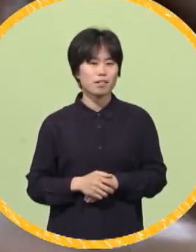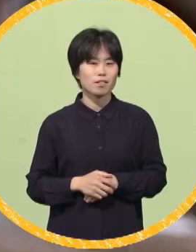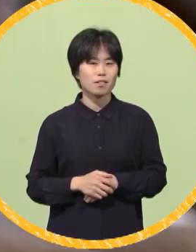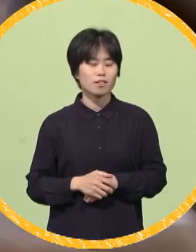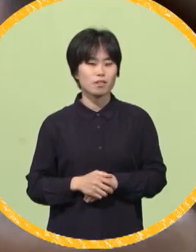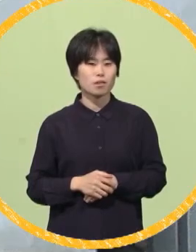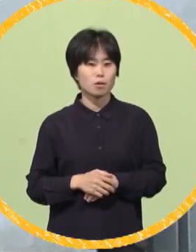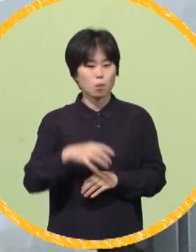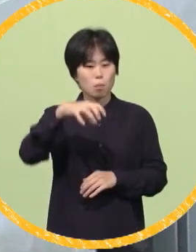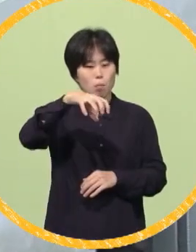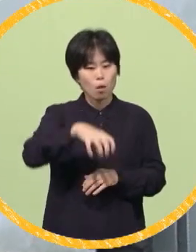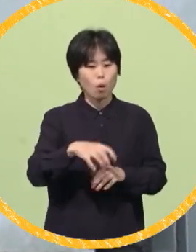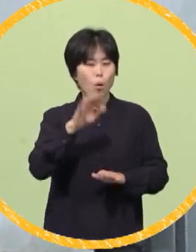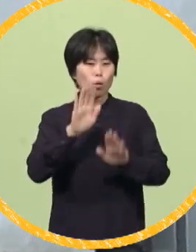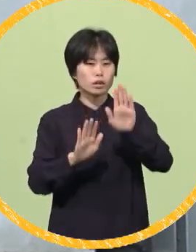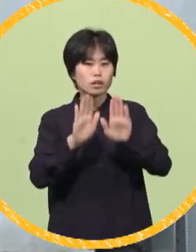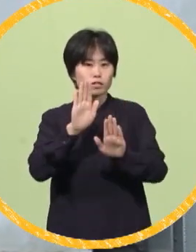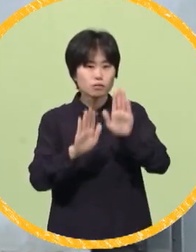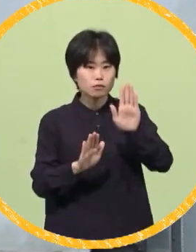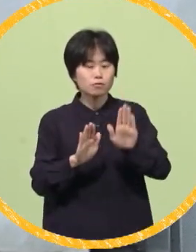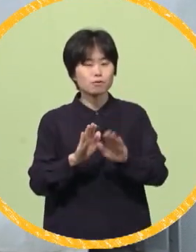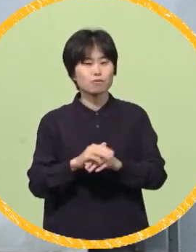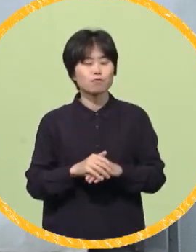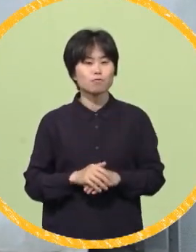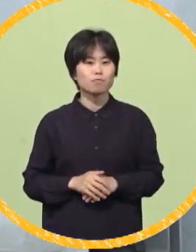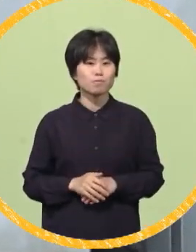会場の雰囲気とか、